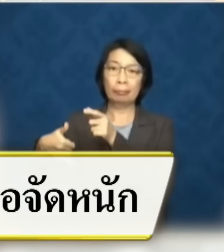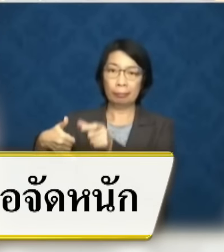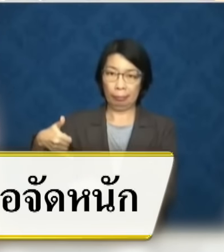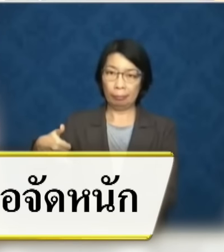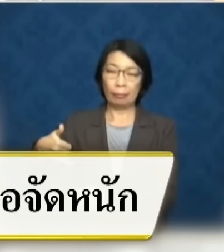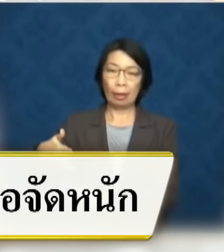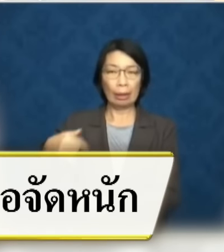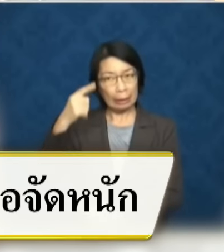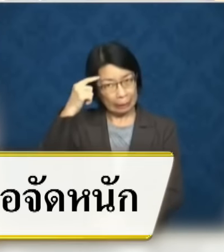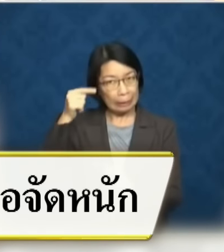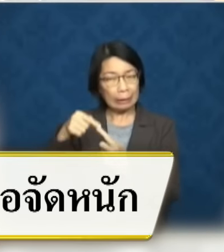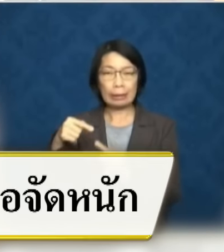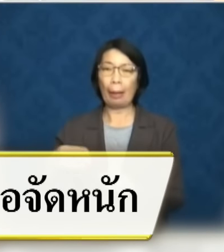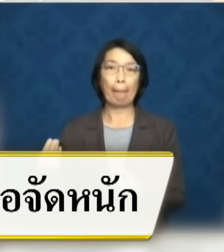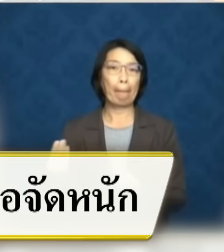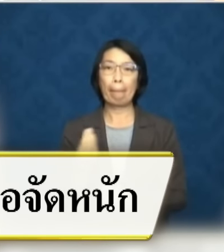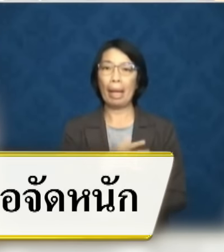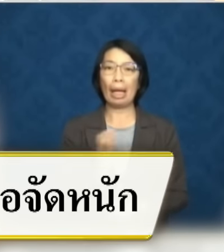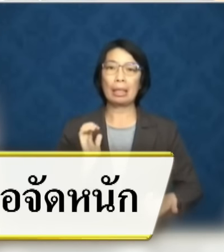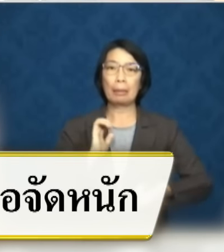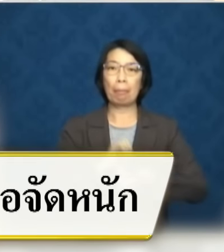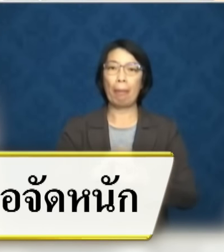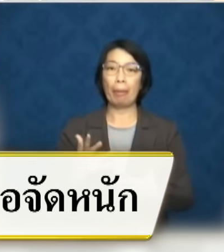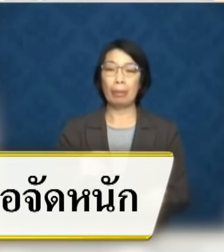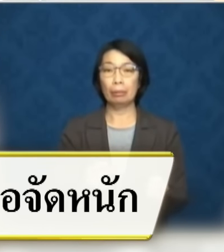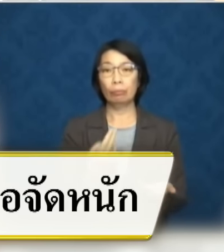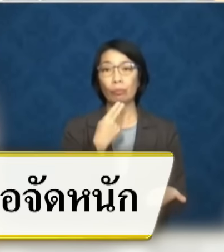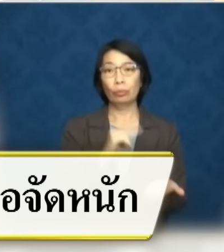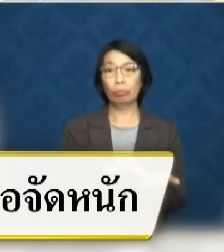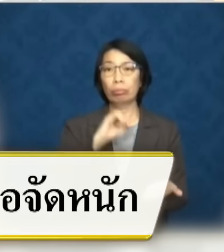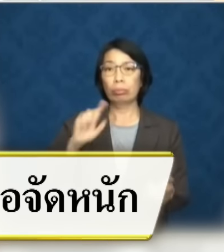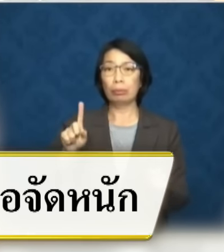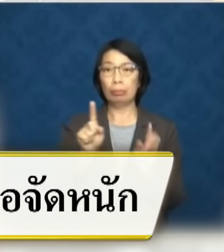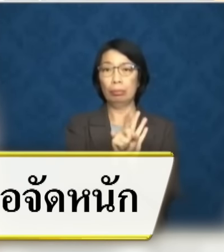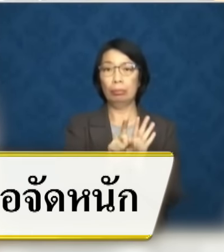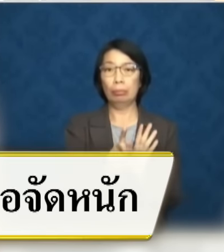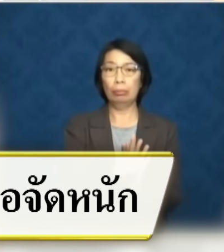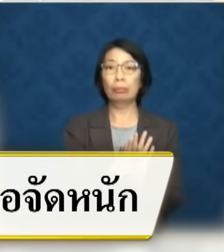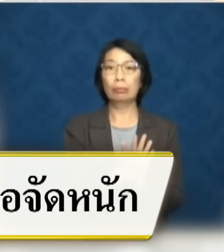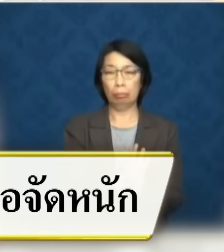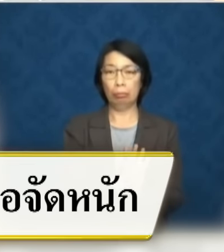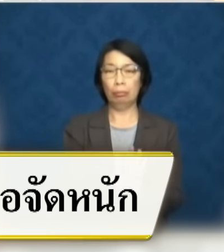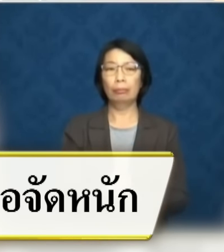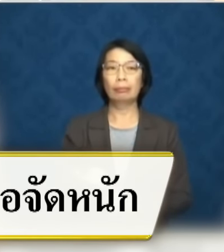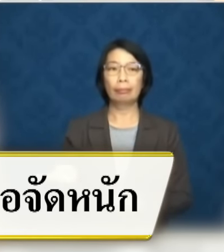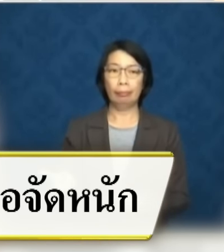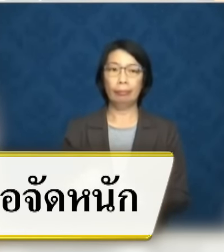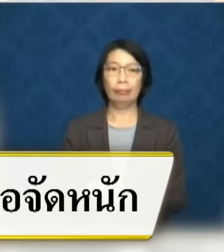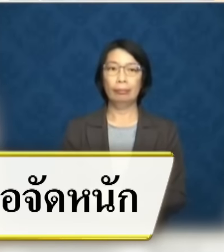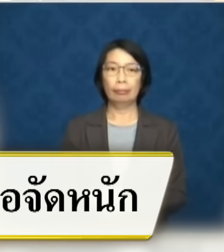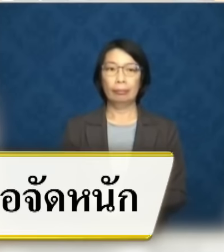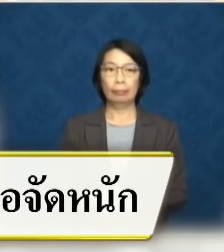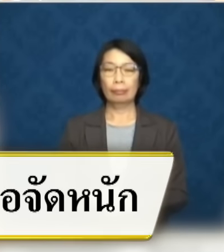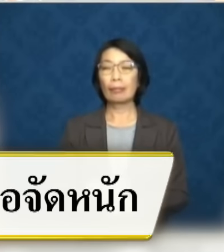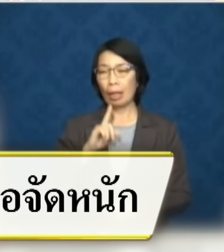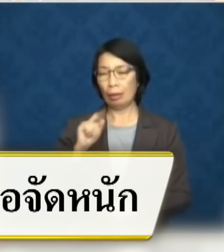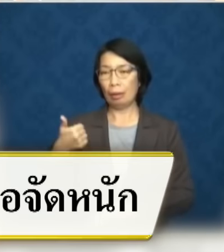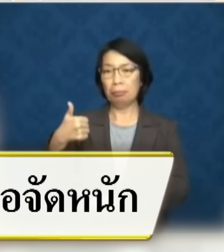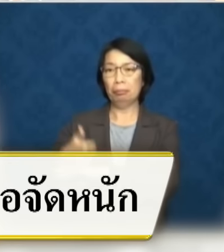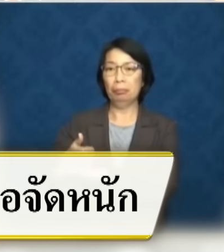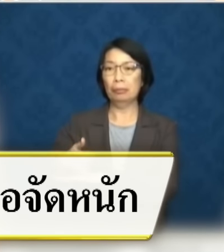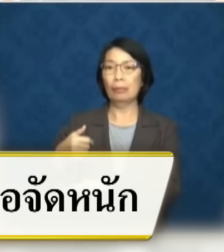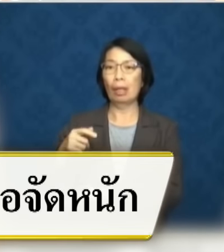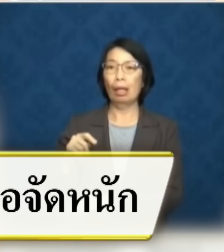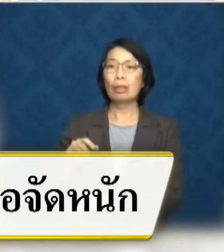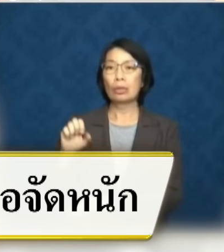วมมือซึ่งหนังสือทั้ง3ฉบับนี้ไม่ต้องห่วงท่านประธานนายสุทินคลังแสงเจอผมอภิปรายไม่ไว้วางใจแน่นอน นี่ฮะ